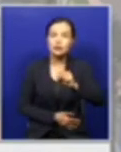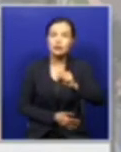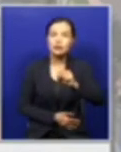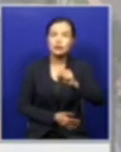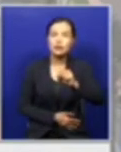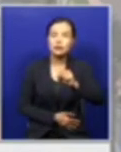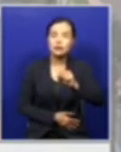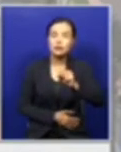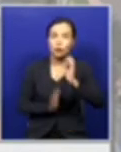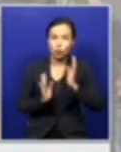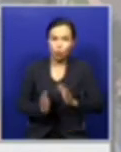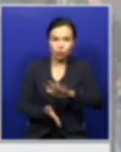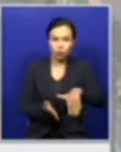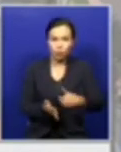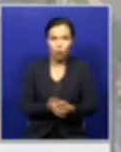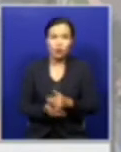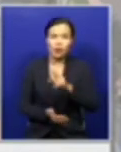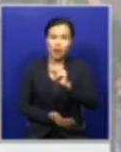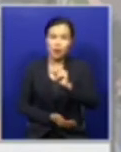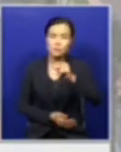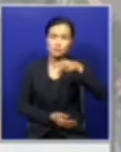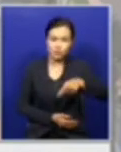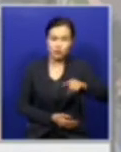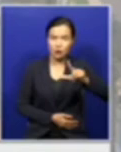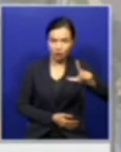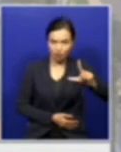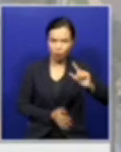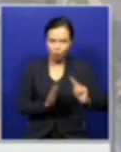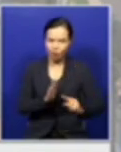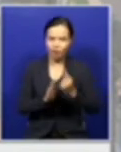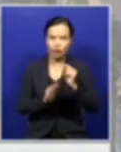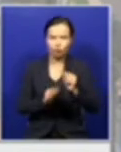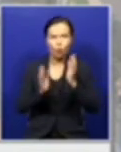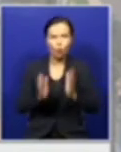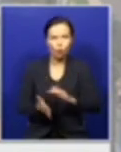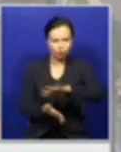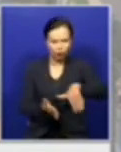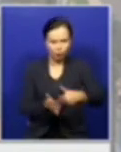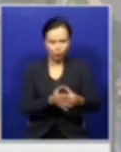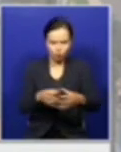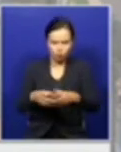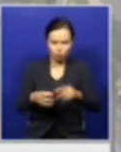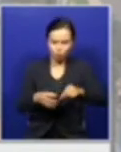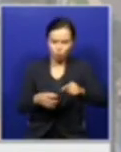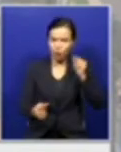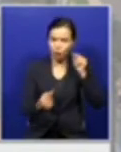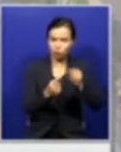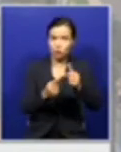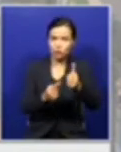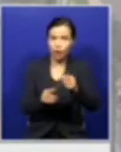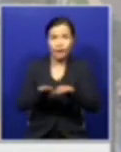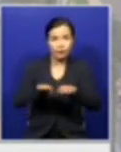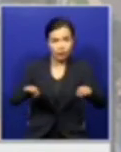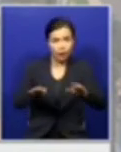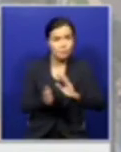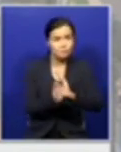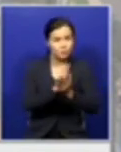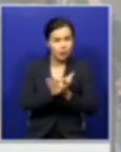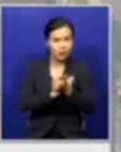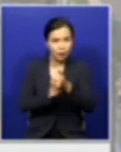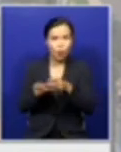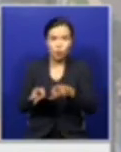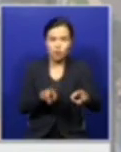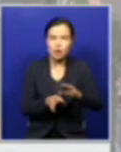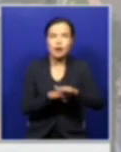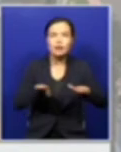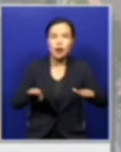มีแสนรายนี่เป็น NPL ตั้งแต่ต้นแล้วเพราะนั้นทำอย่างไรคนเหล่านี้จะเข้าถึงได้เปลี่ยนเกณฑ์ได้ไหมคะเปลี่ยนวิธีการเปลี่ยนหลักเ